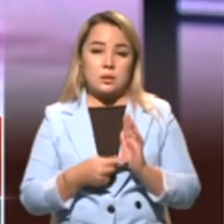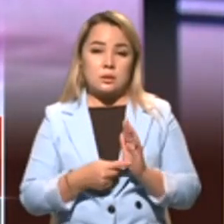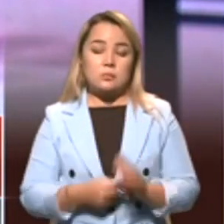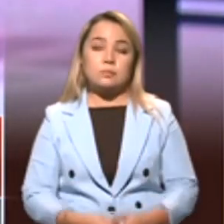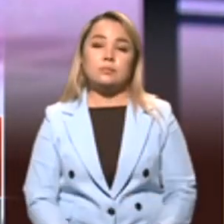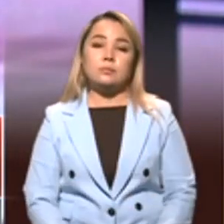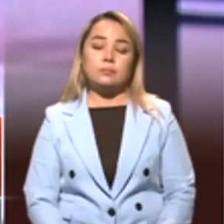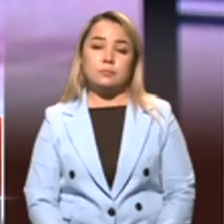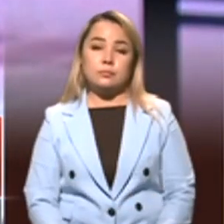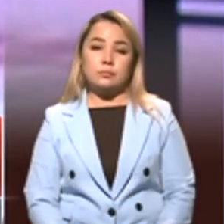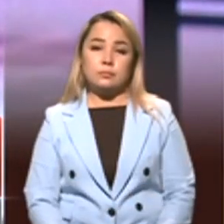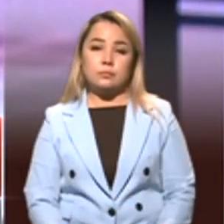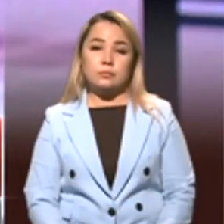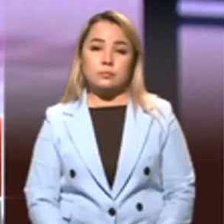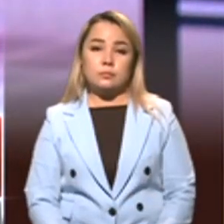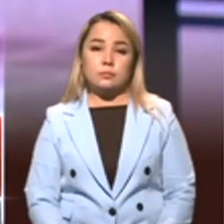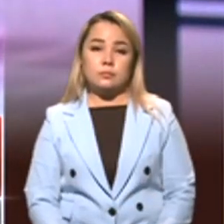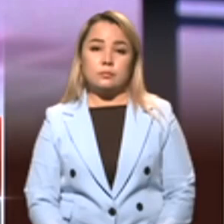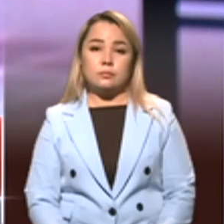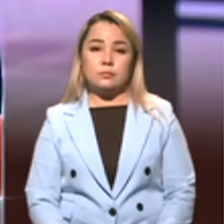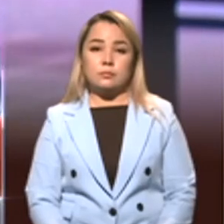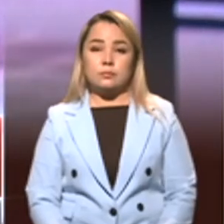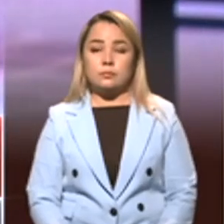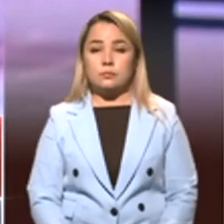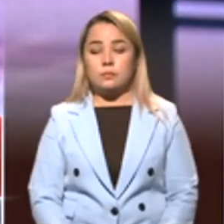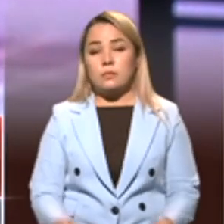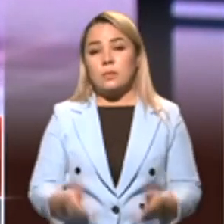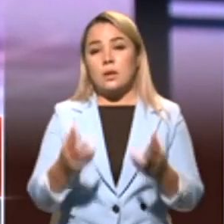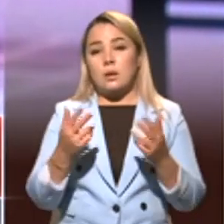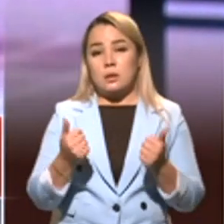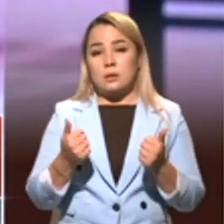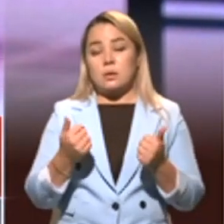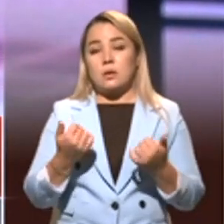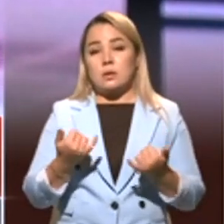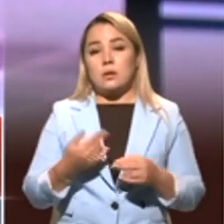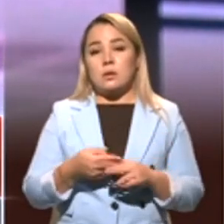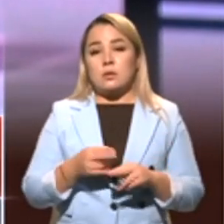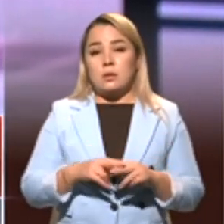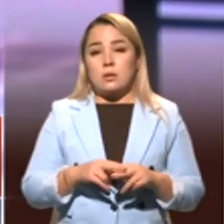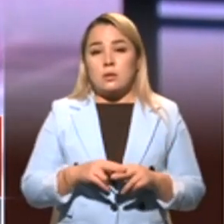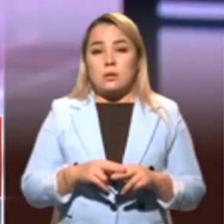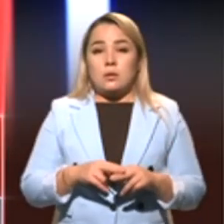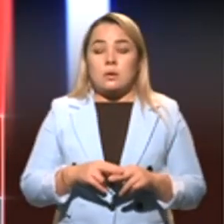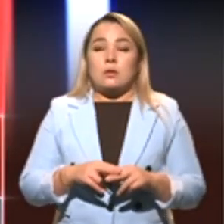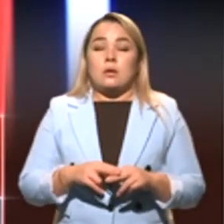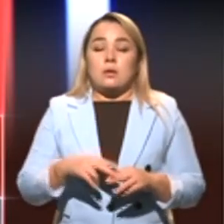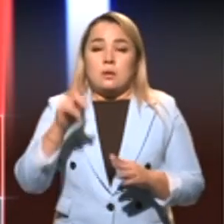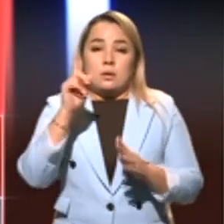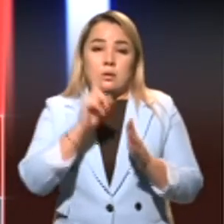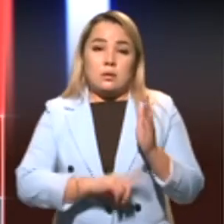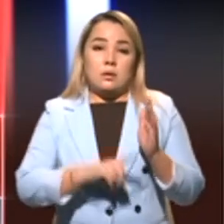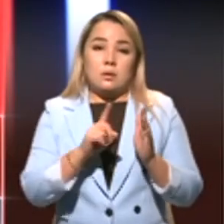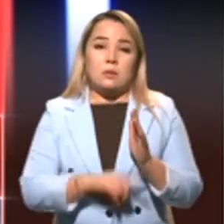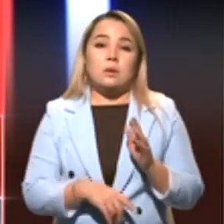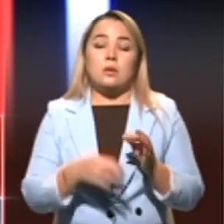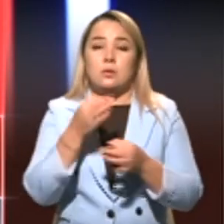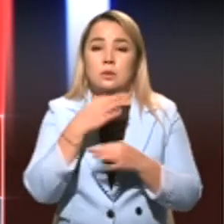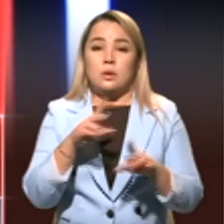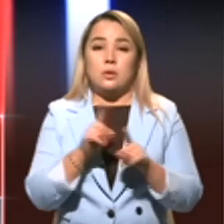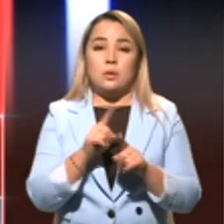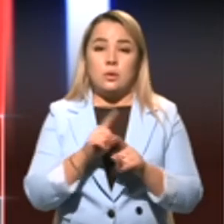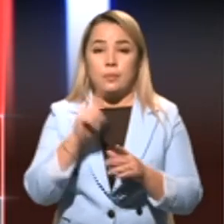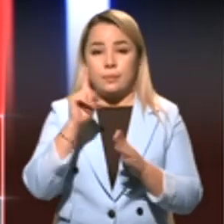Қосып айтып кететін болсақ, әрине енді дін ол кез келген дин қоғамда